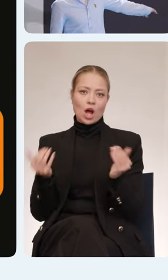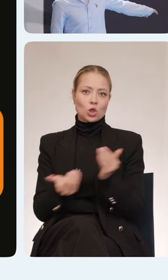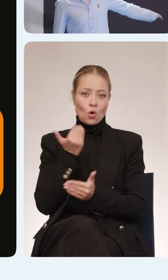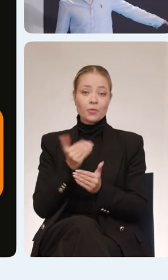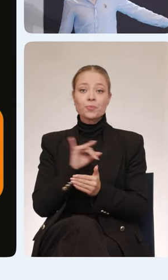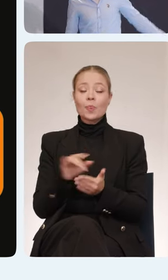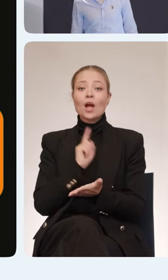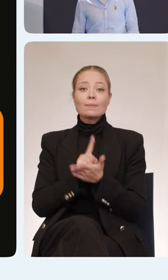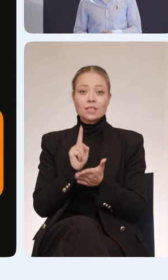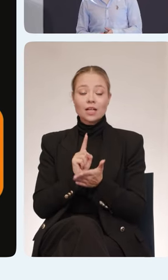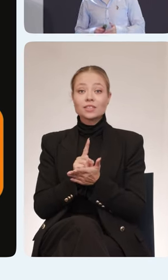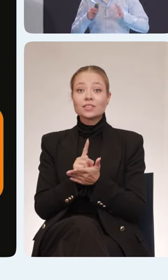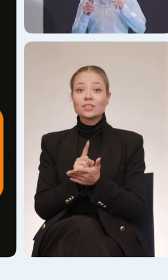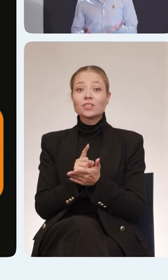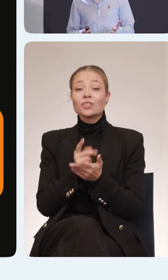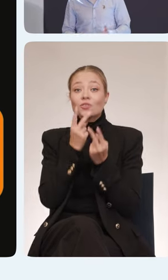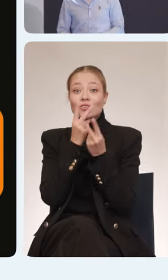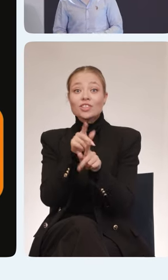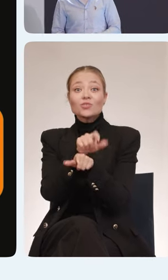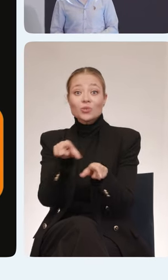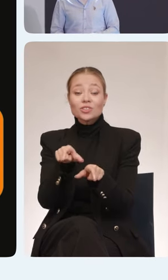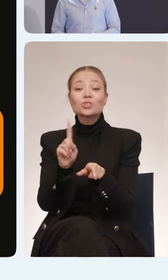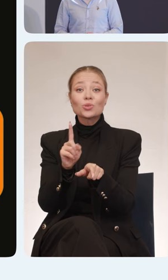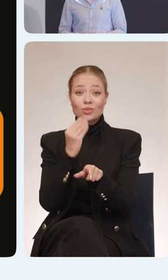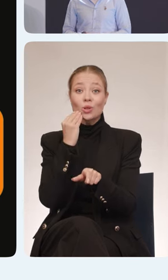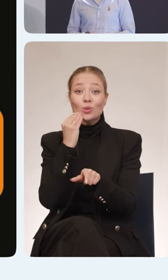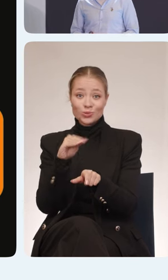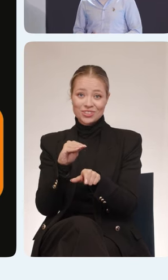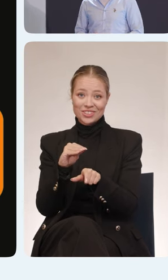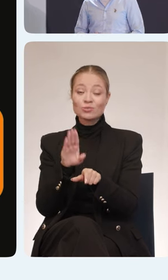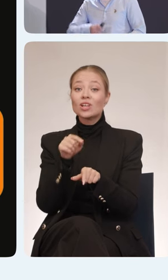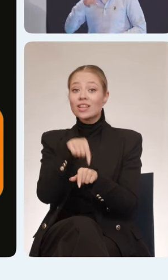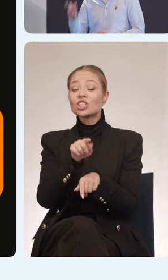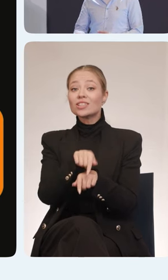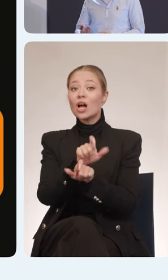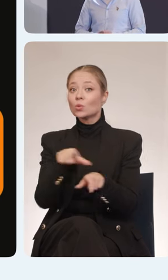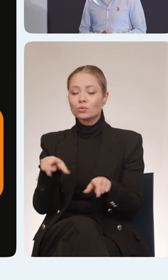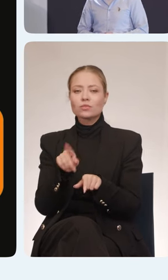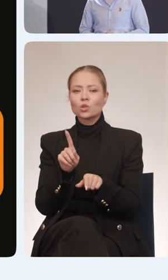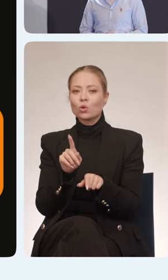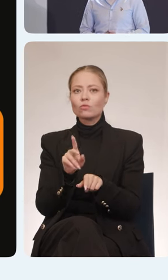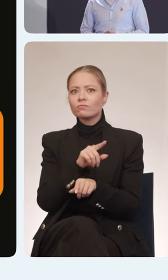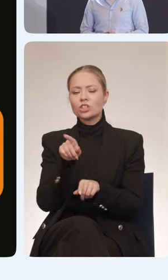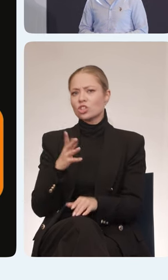главное — видеть в людях лучшее, потому что даже та аудитория, от которой вы не ожидаете